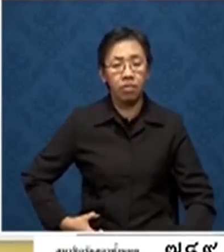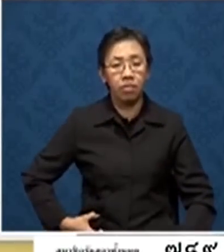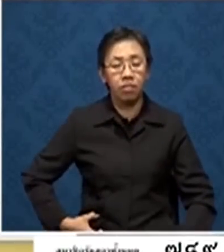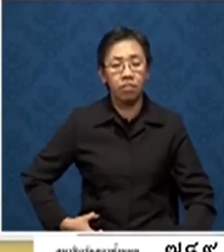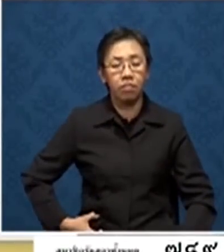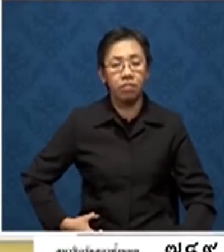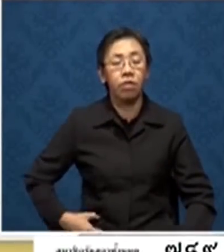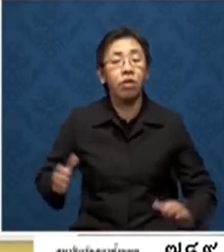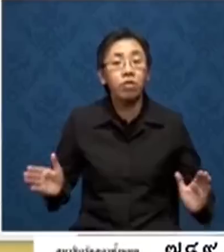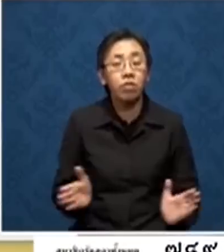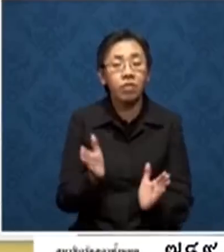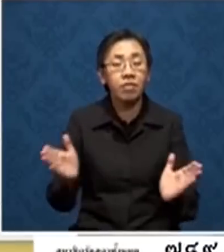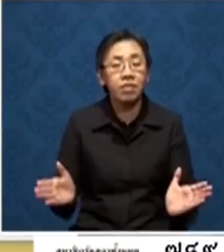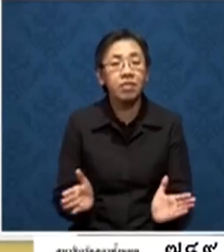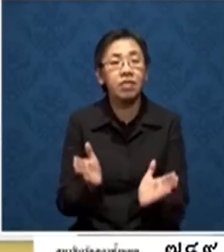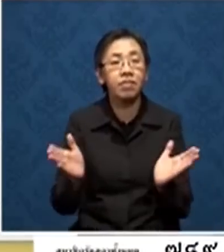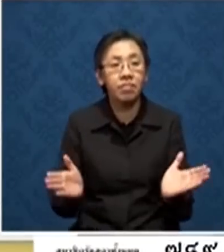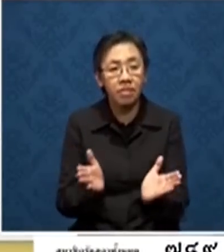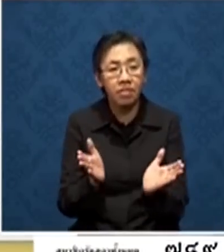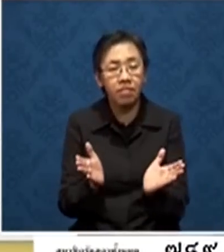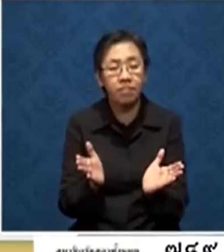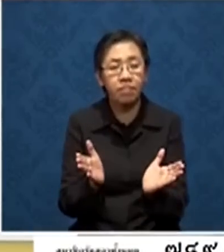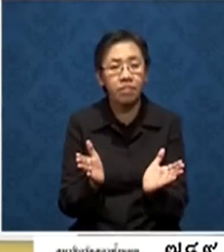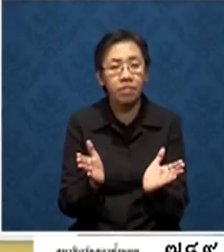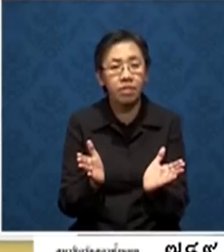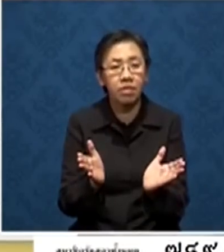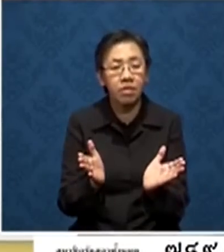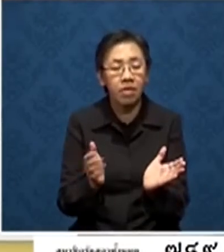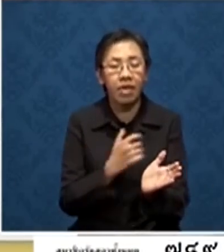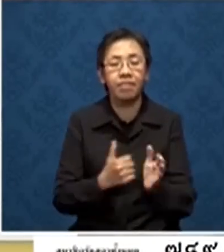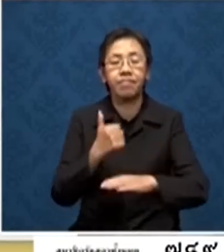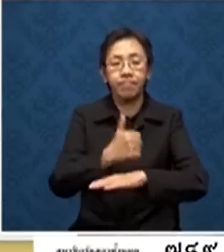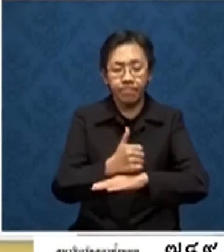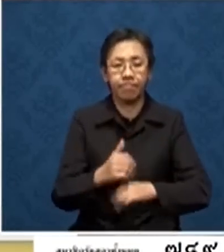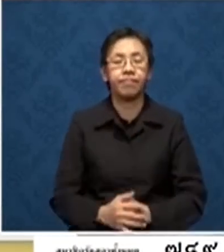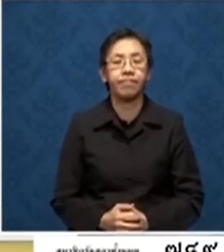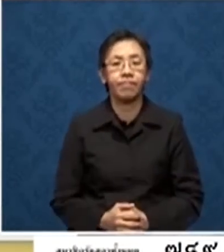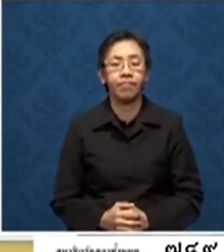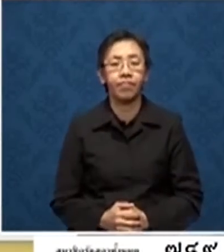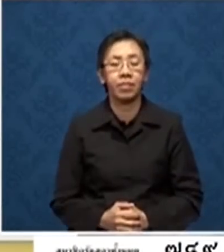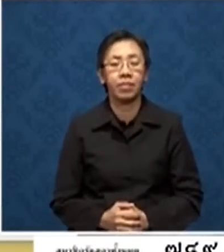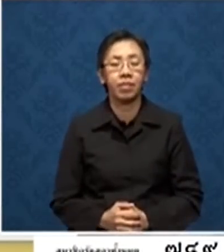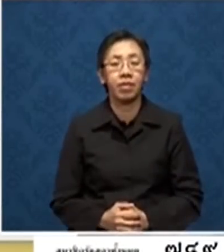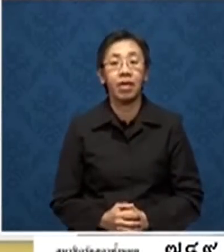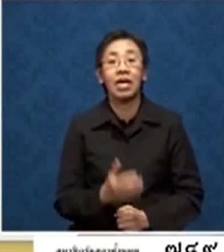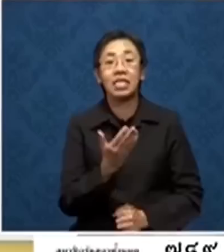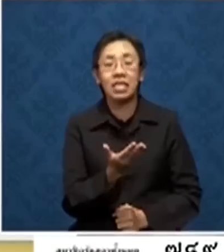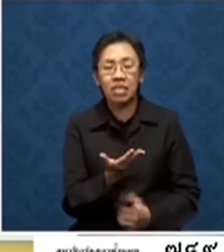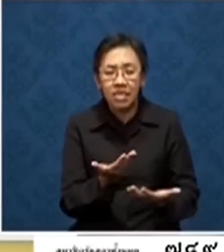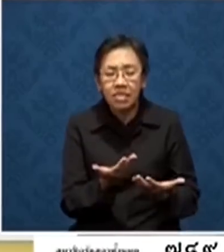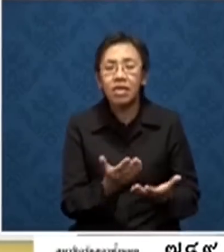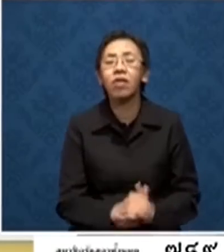ให้สถาบันเป็นประมุขแต่สิ่งที่ท่านทำแล้วแสดงอาการ